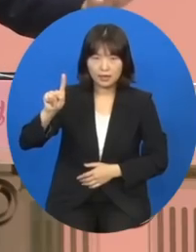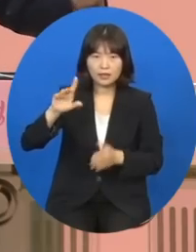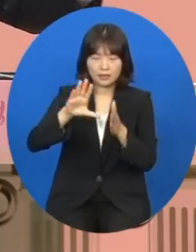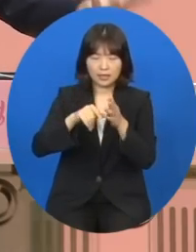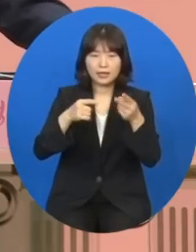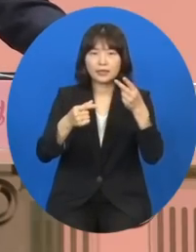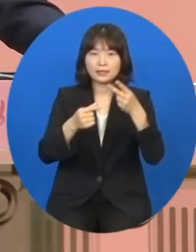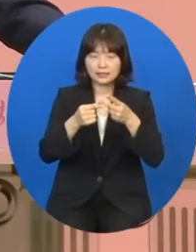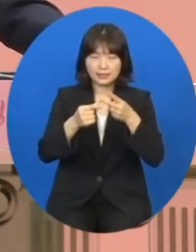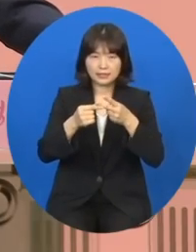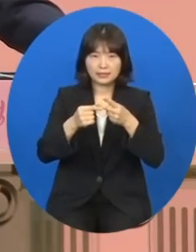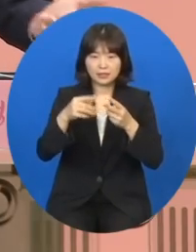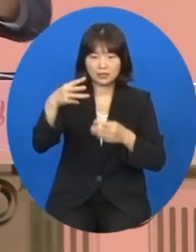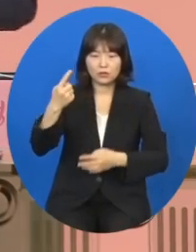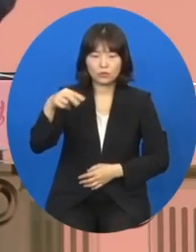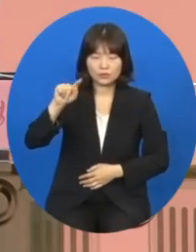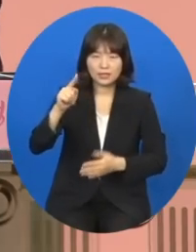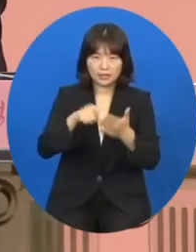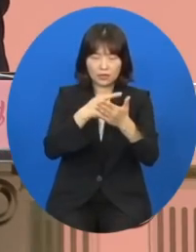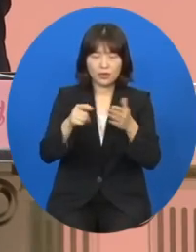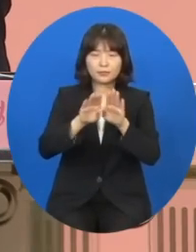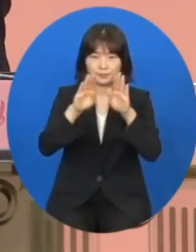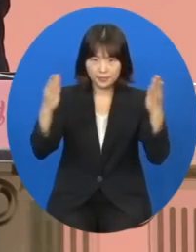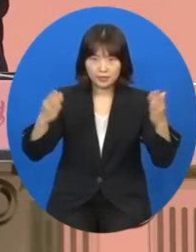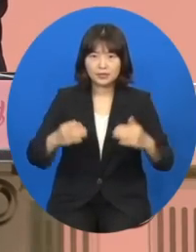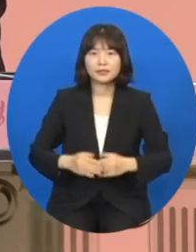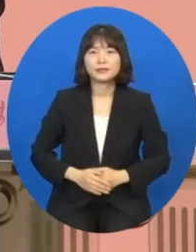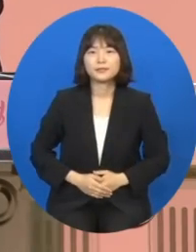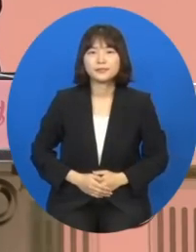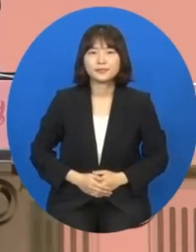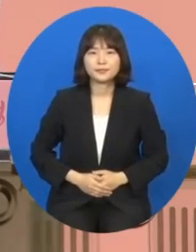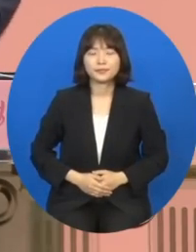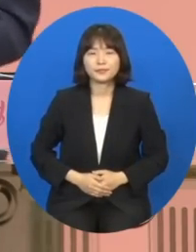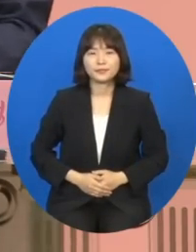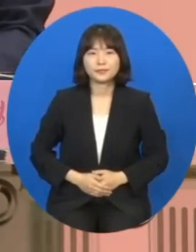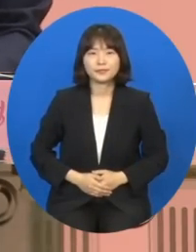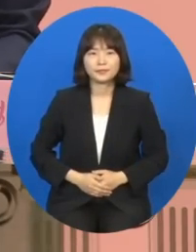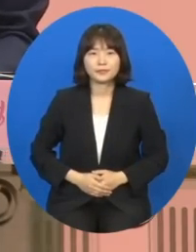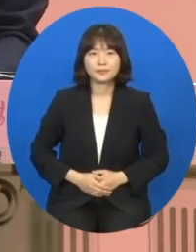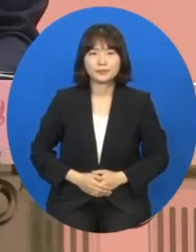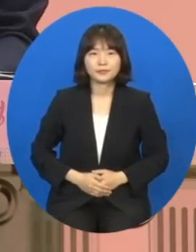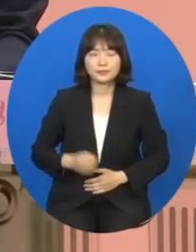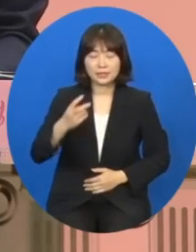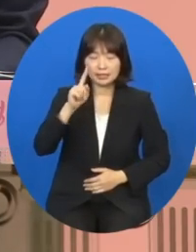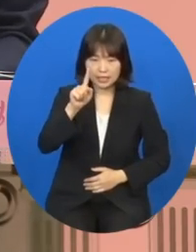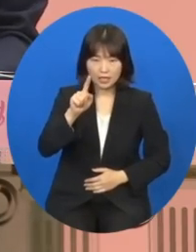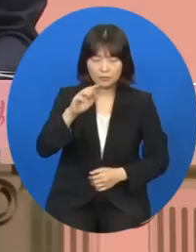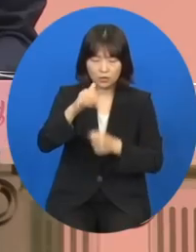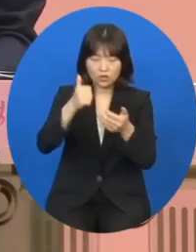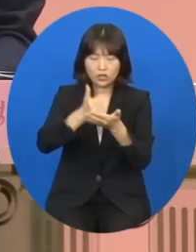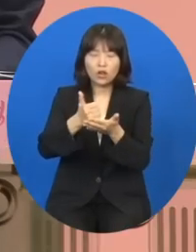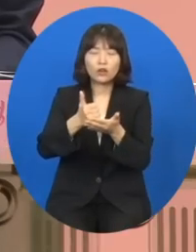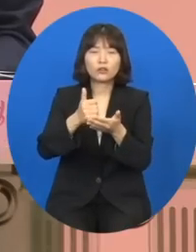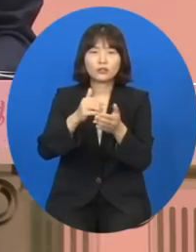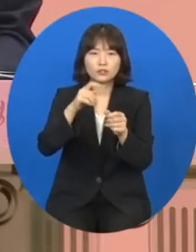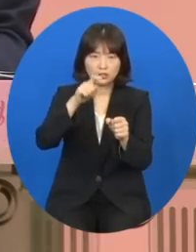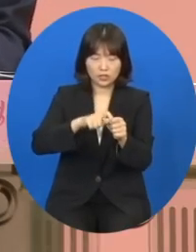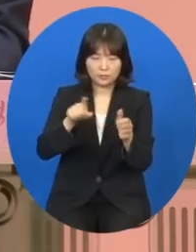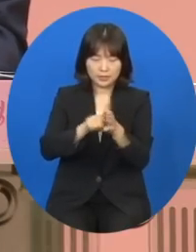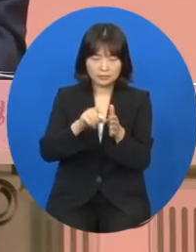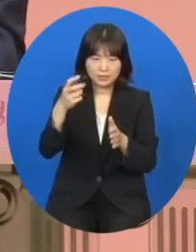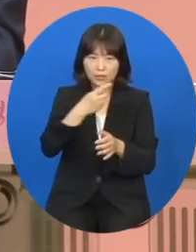nervo face on mac os 라 를 질수 그림 출 2 다시한번 성경적 믿음 이제 확인되었고